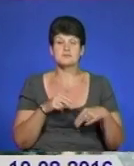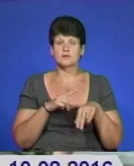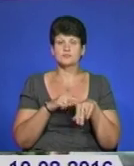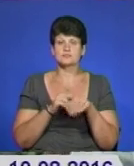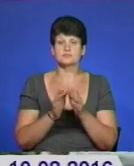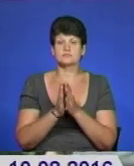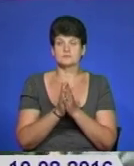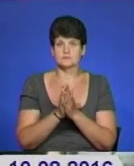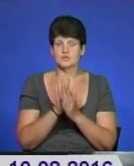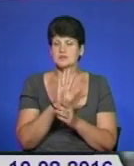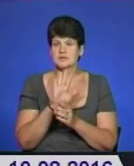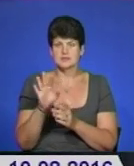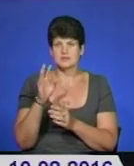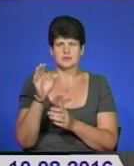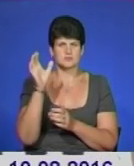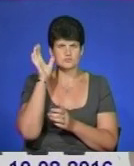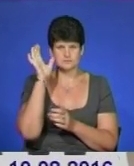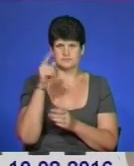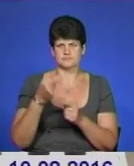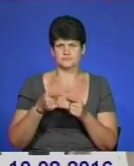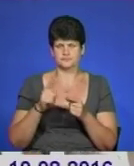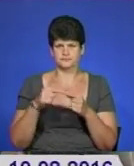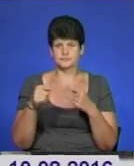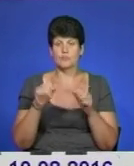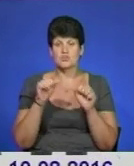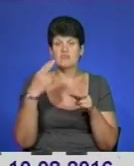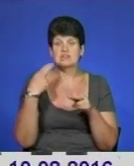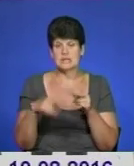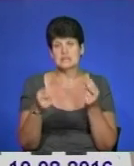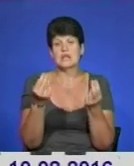не спокушатися на подібного роду послуги. Адже можна втратити